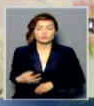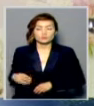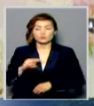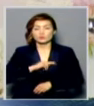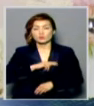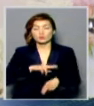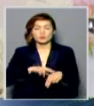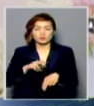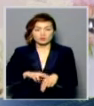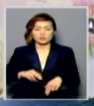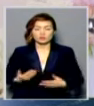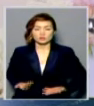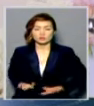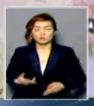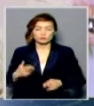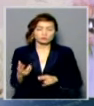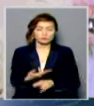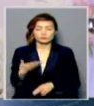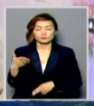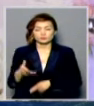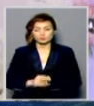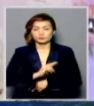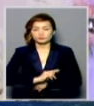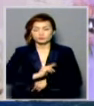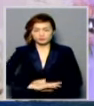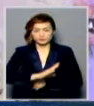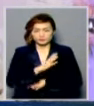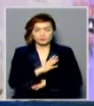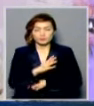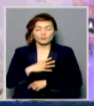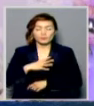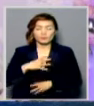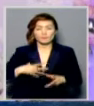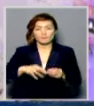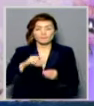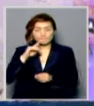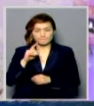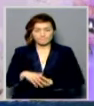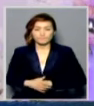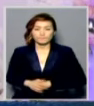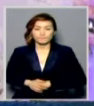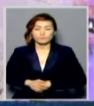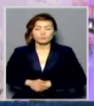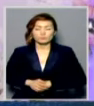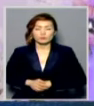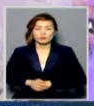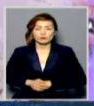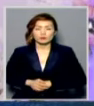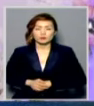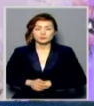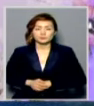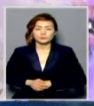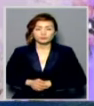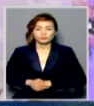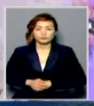жұмыс жасап, өзінің абыройлы міндетін атқарғанын барлықтарыңыз да білесіздер. Сол баламның